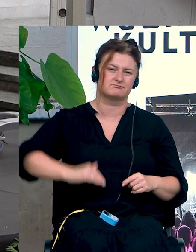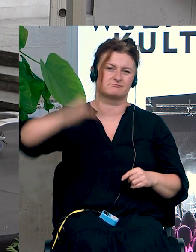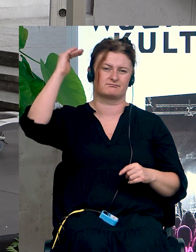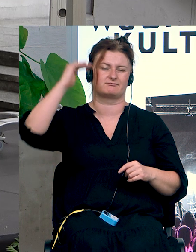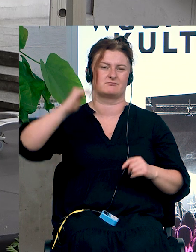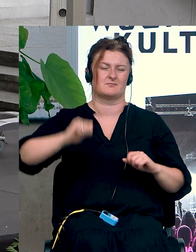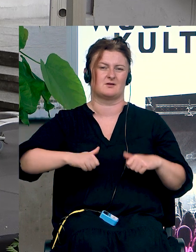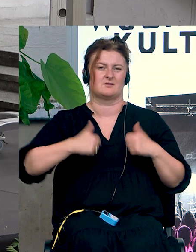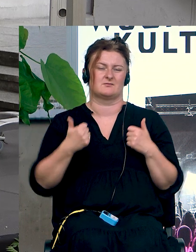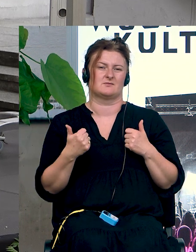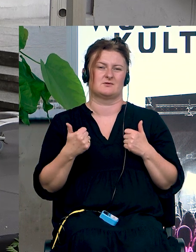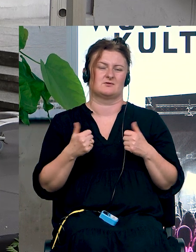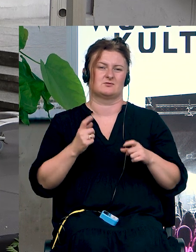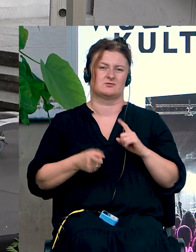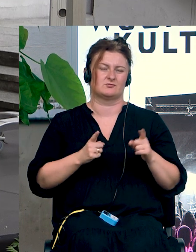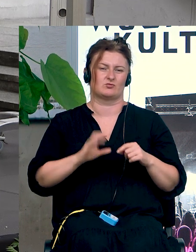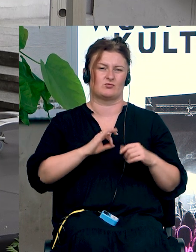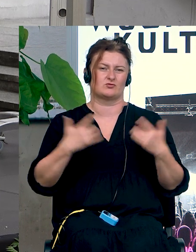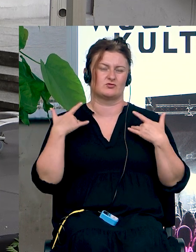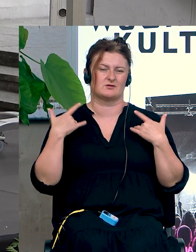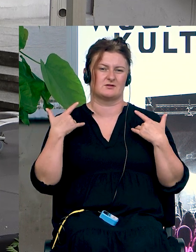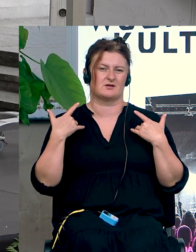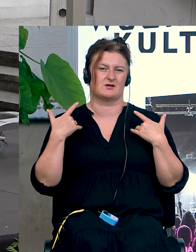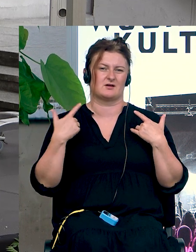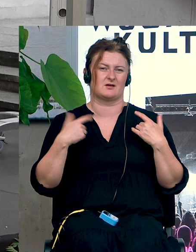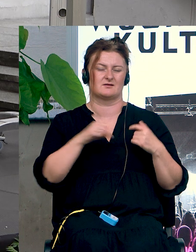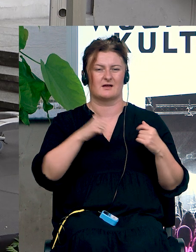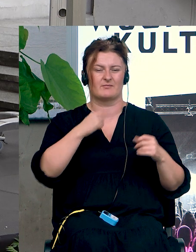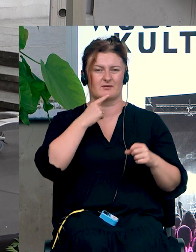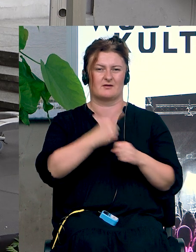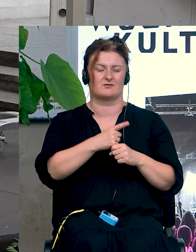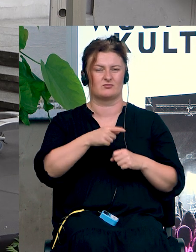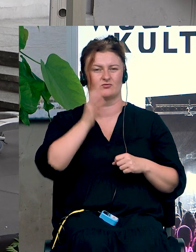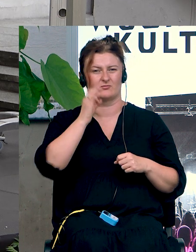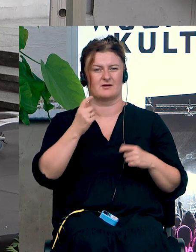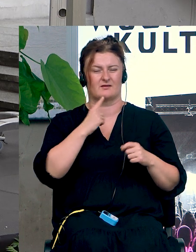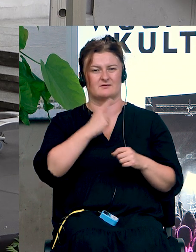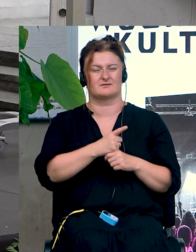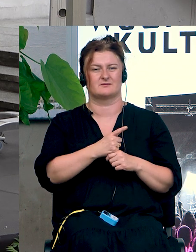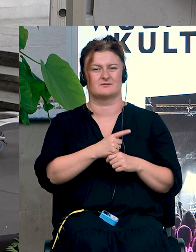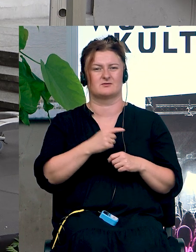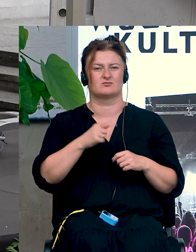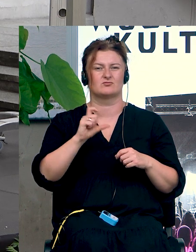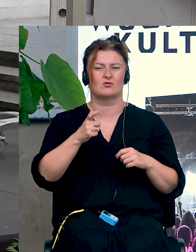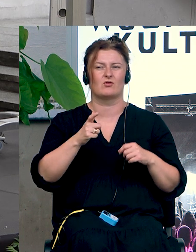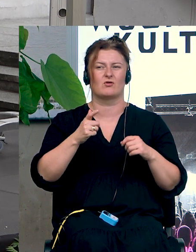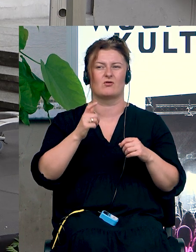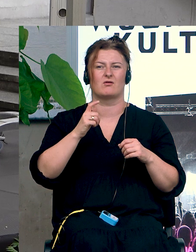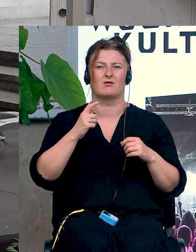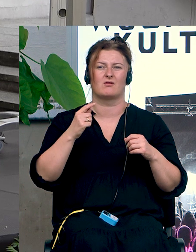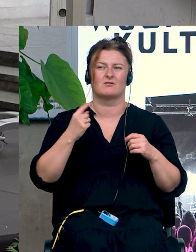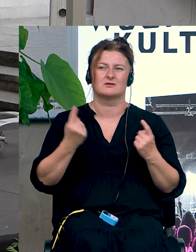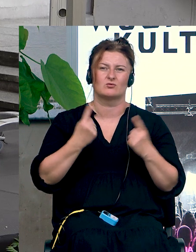від мене залежало. Це був хороший вибір. Що стосується того, що відбувається з людьми під час війни. Коли ставлять такі